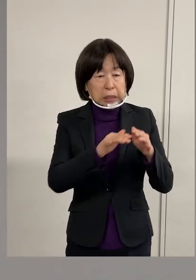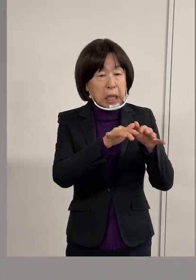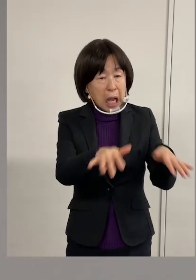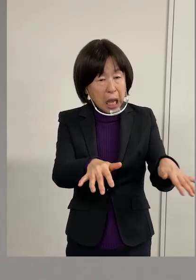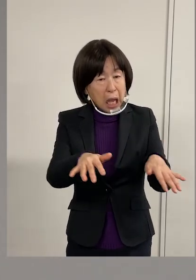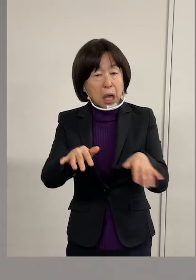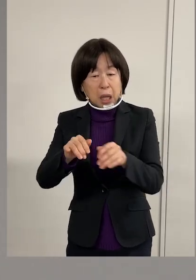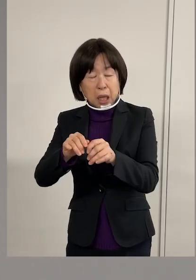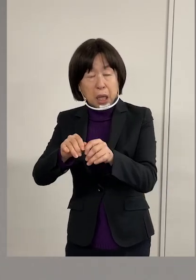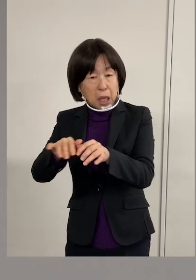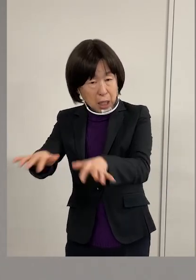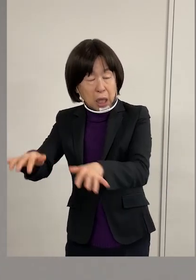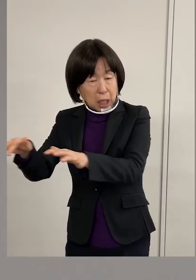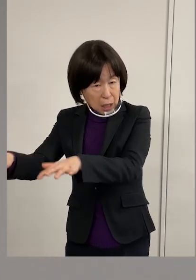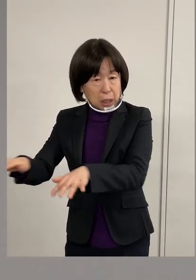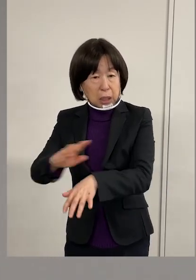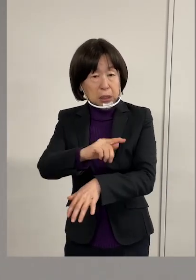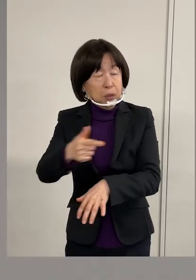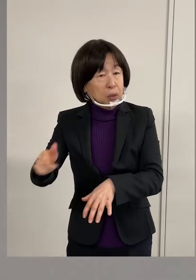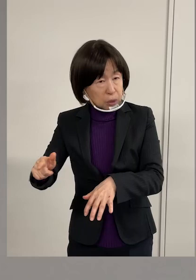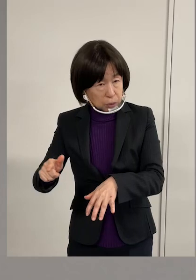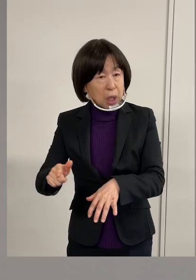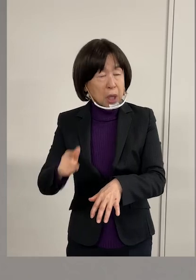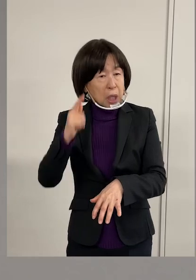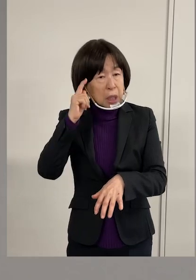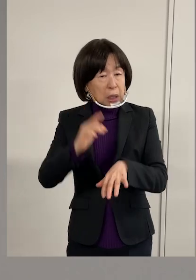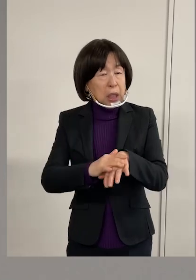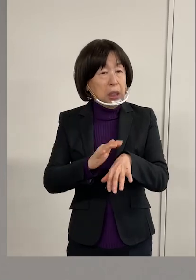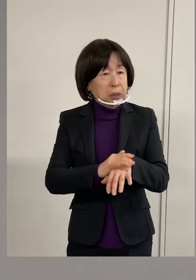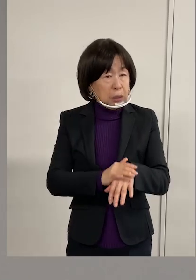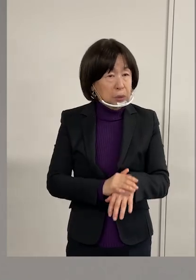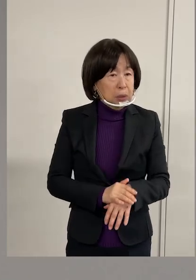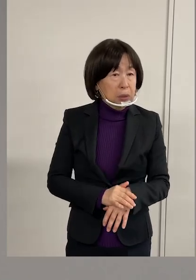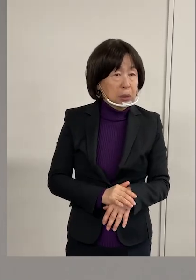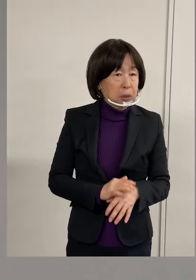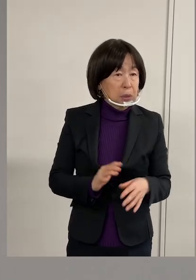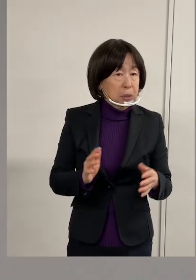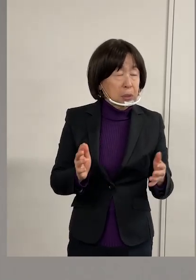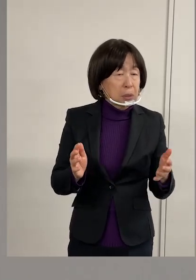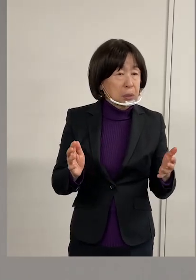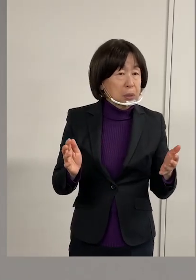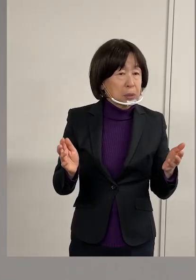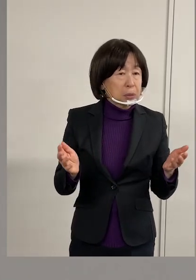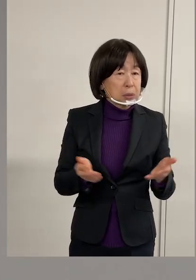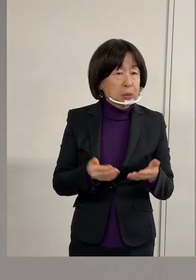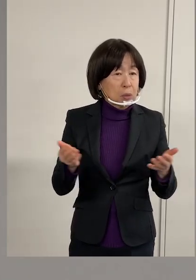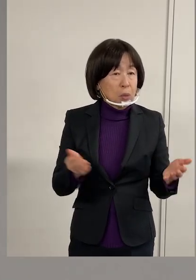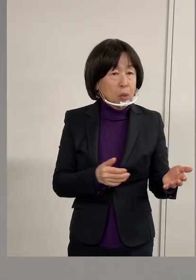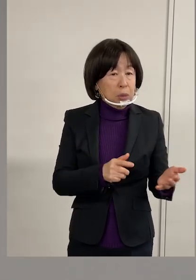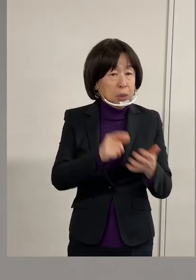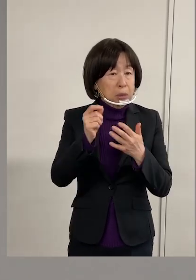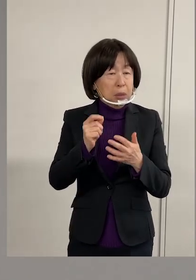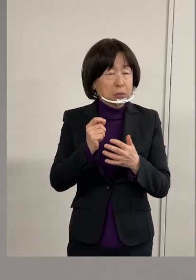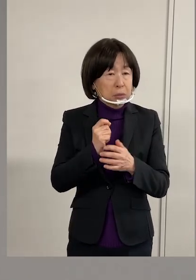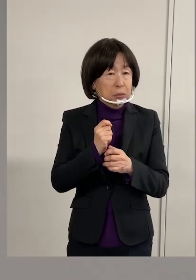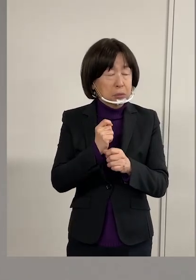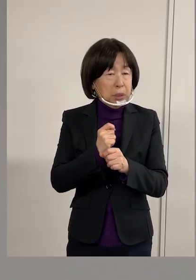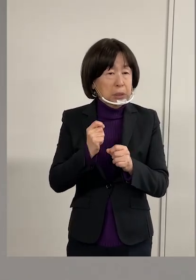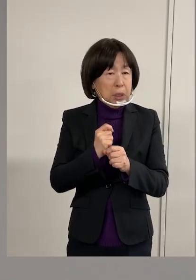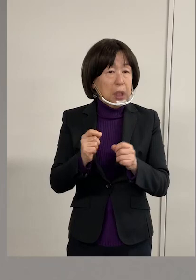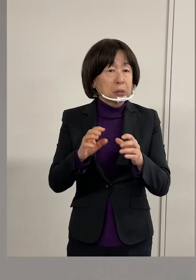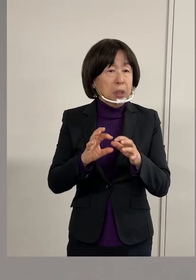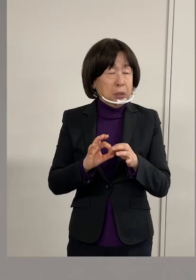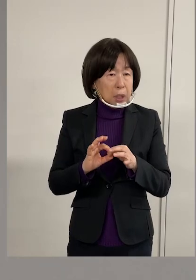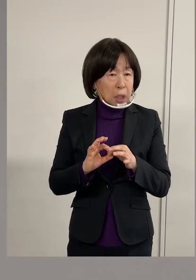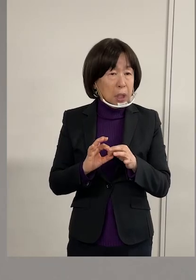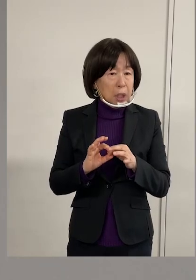で、今回採択人式地は事業採択になりませんでしたので、ちょっと今の現状のままで